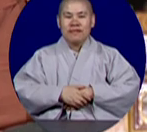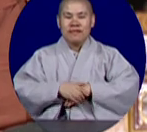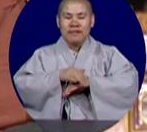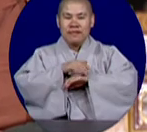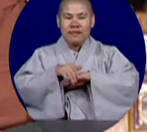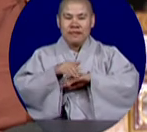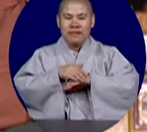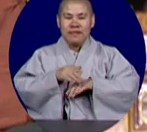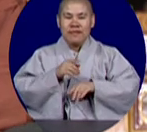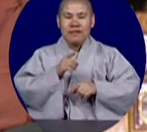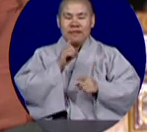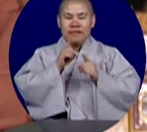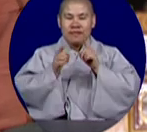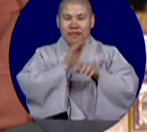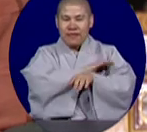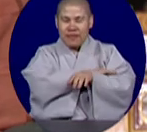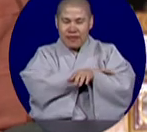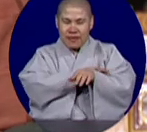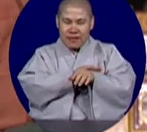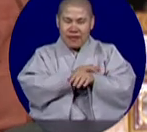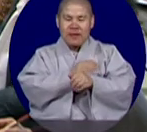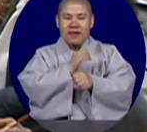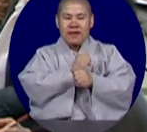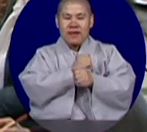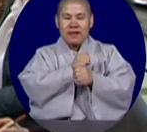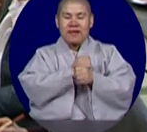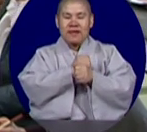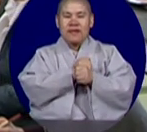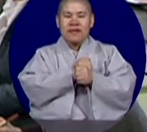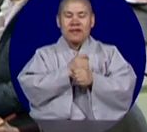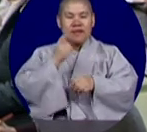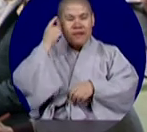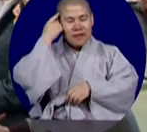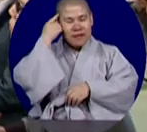얘기를 거창하게 시작하려고 하다 보니까